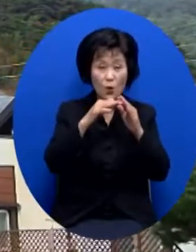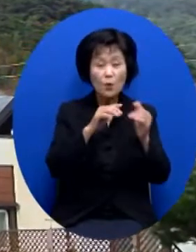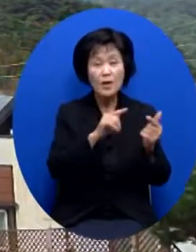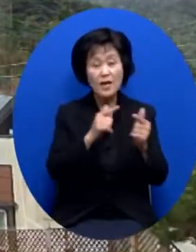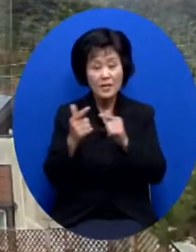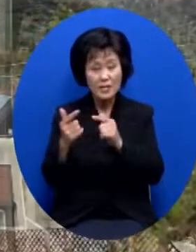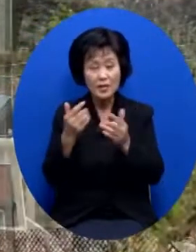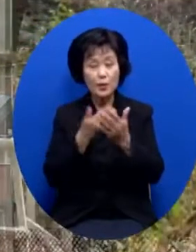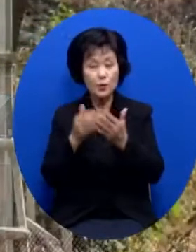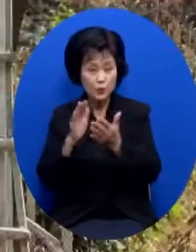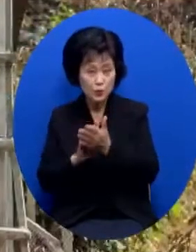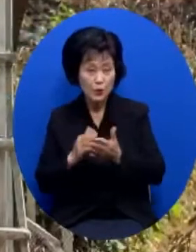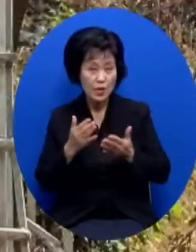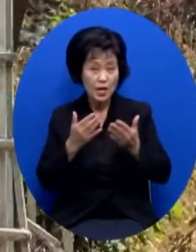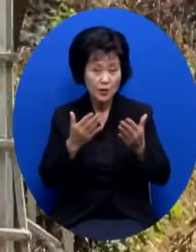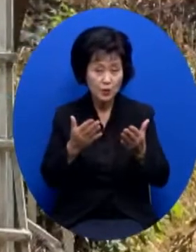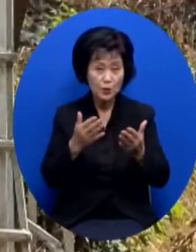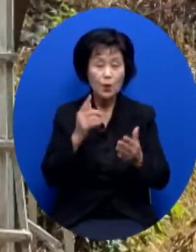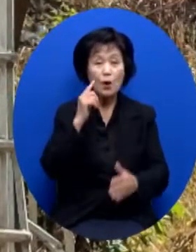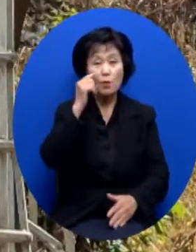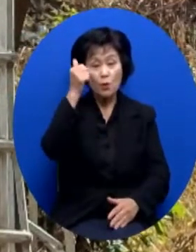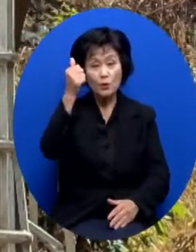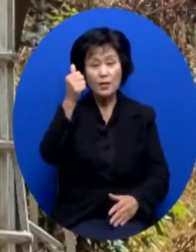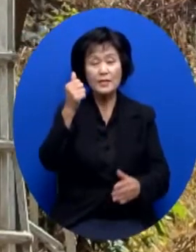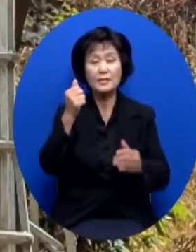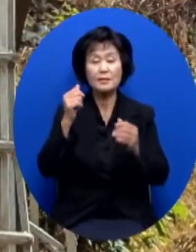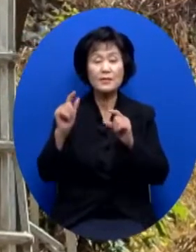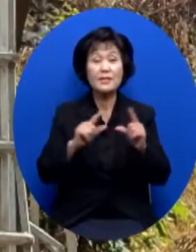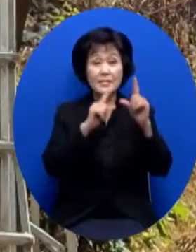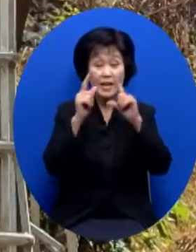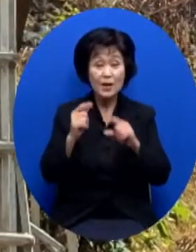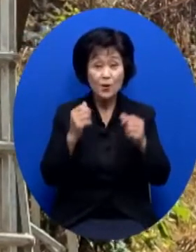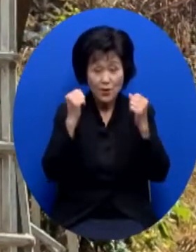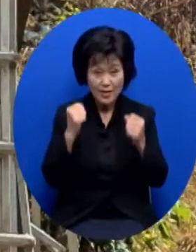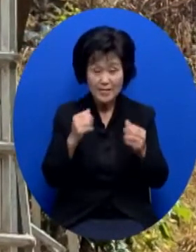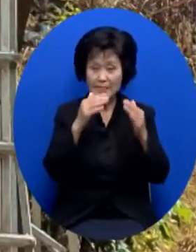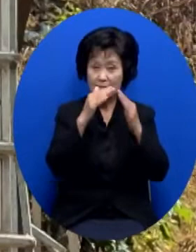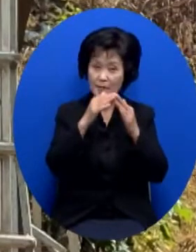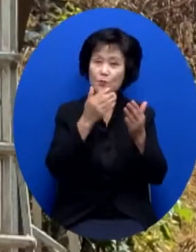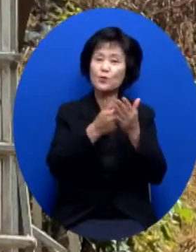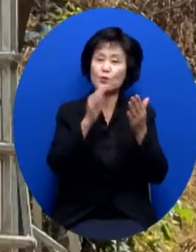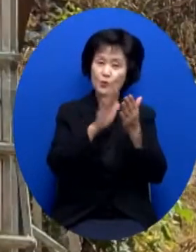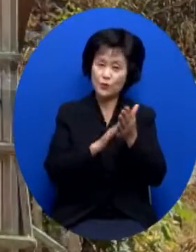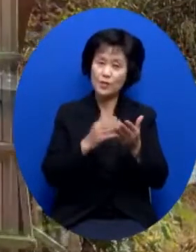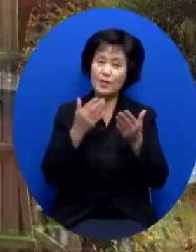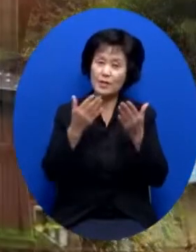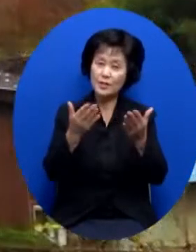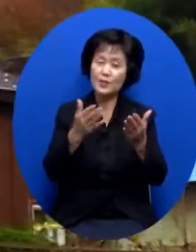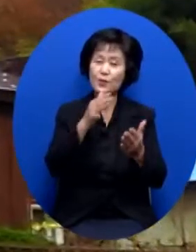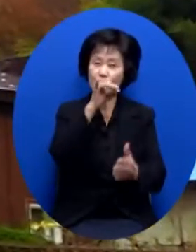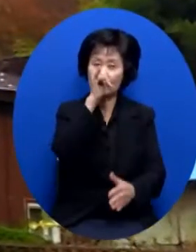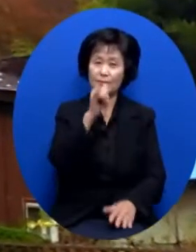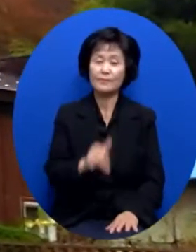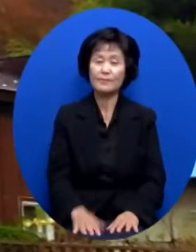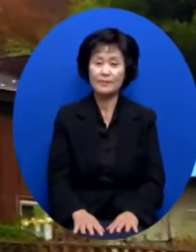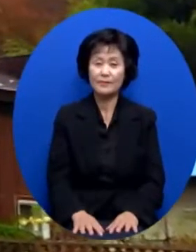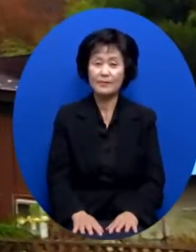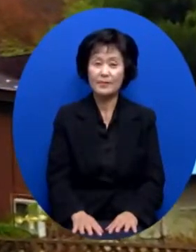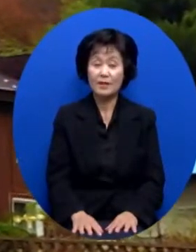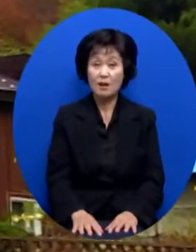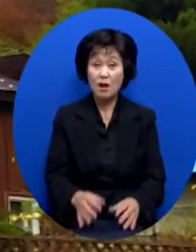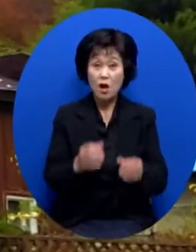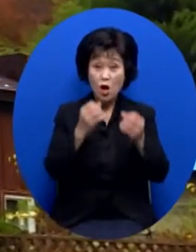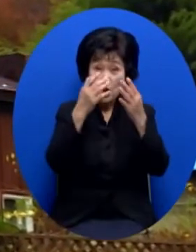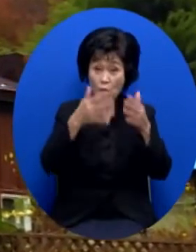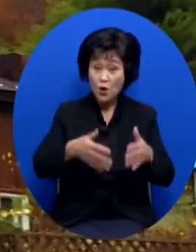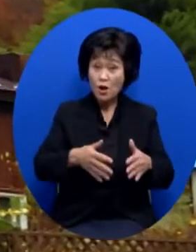보수하고 또 목사님이 사시는 사택을 수리하는 그 일들을 하고 있습니다. 그렇군요. 새롭게